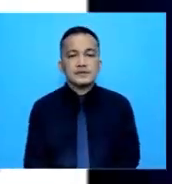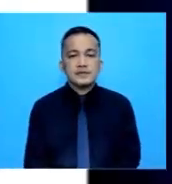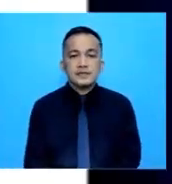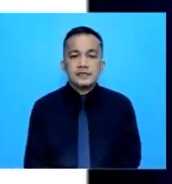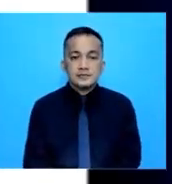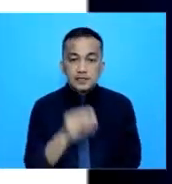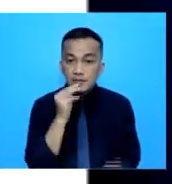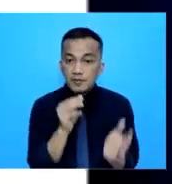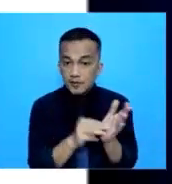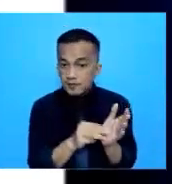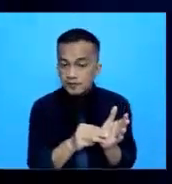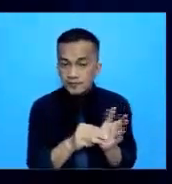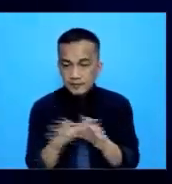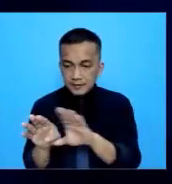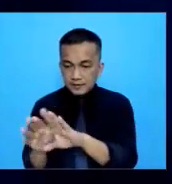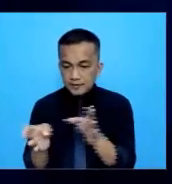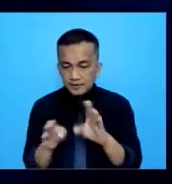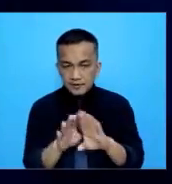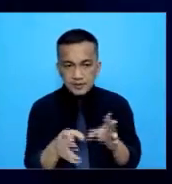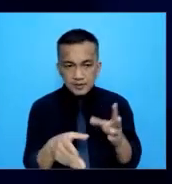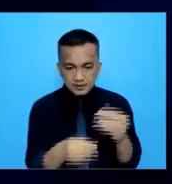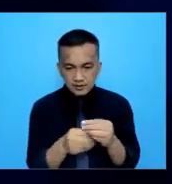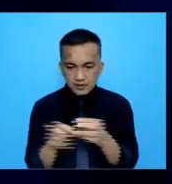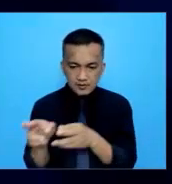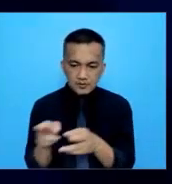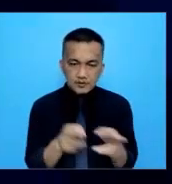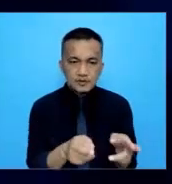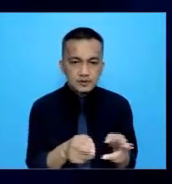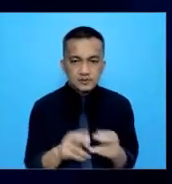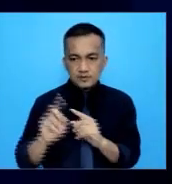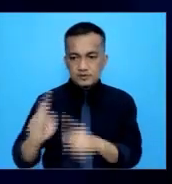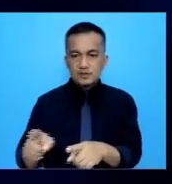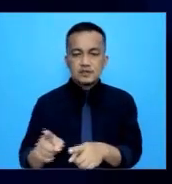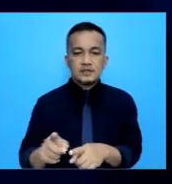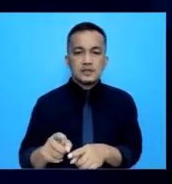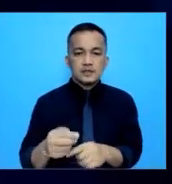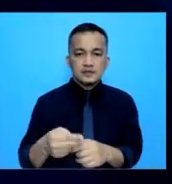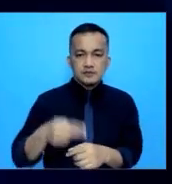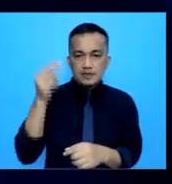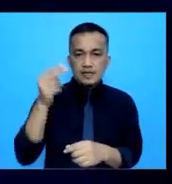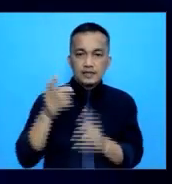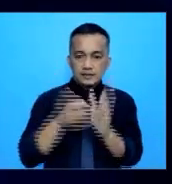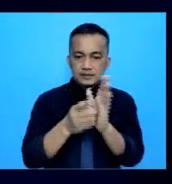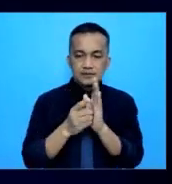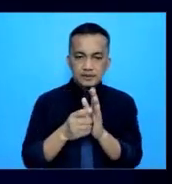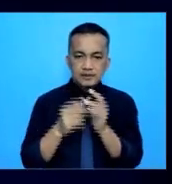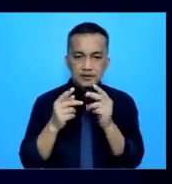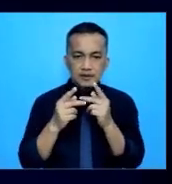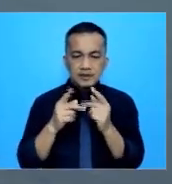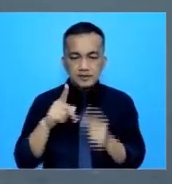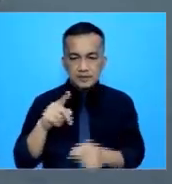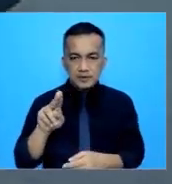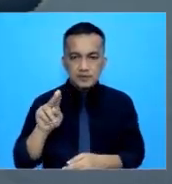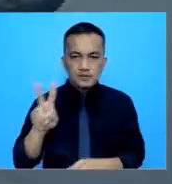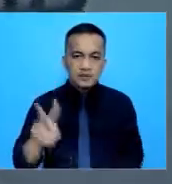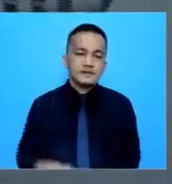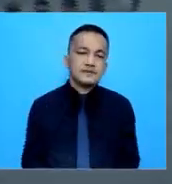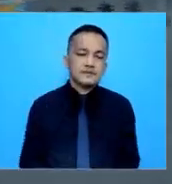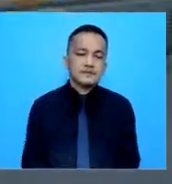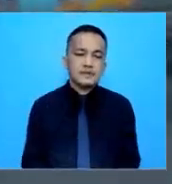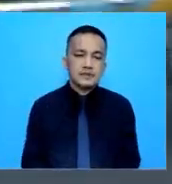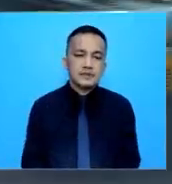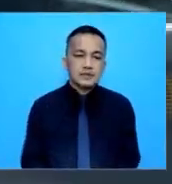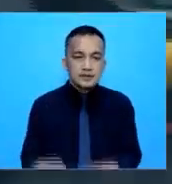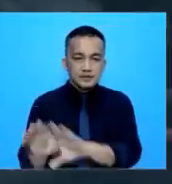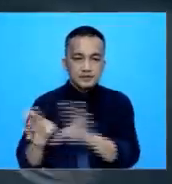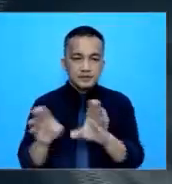memorandum, nagbukas ng mga karagdagang ruta para matugunan ng tumataas na demand sa mga pampublikong sasakyan. Ilan sa mga binuksan muling